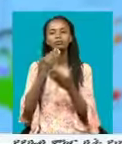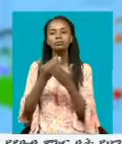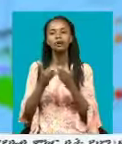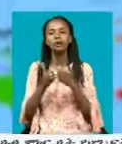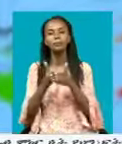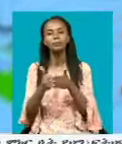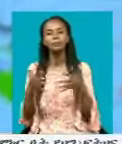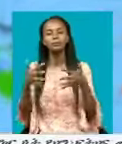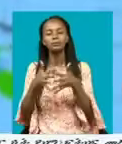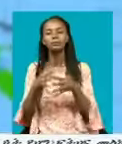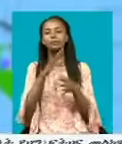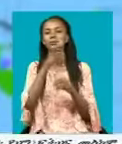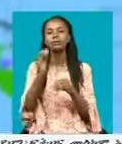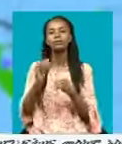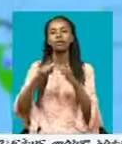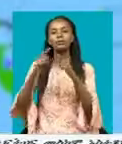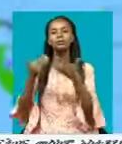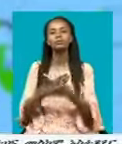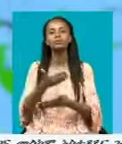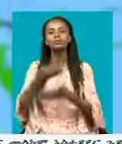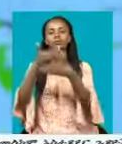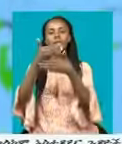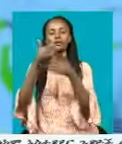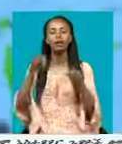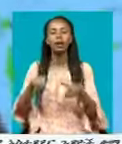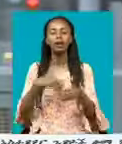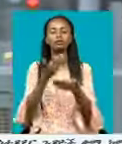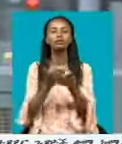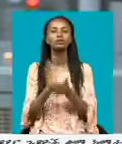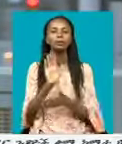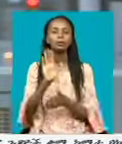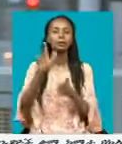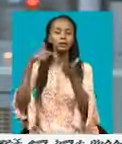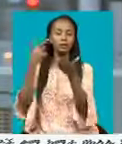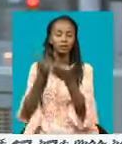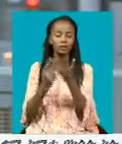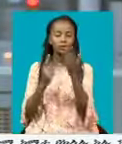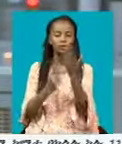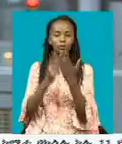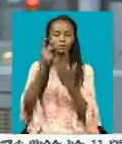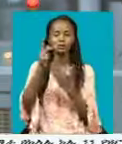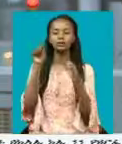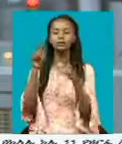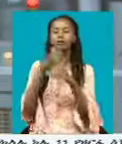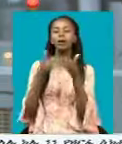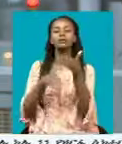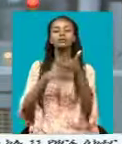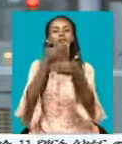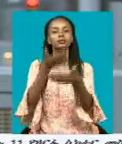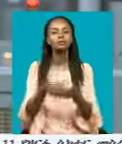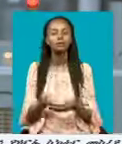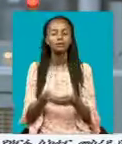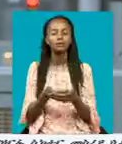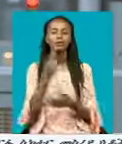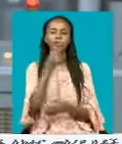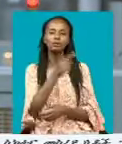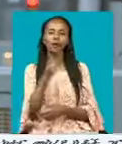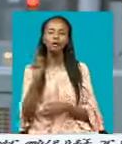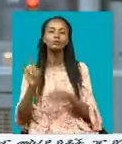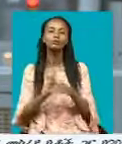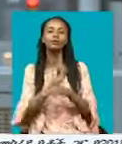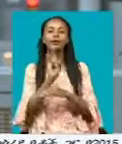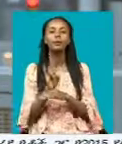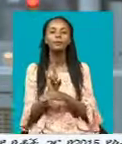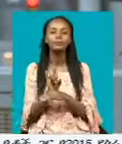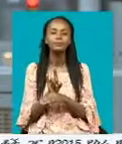ተዳምረው ታላቁን የህዳሴ ግድብ ግንባታ ለዛሬ አድርሰውታል። ይህንን ፕሮጀክት እዚህ ደረጃ ላይ እንዲደርስ እያንዳንዱ ዜጋ